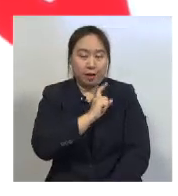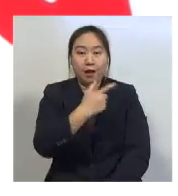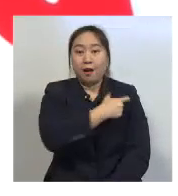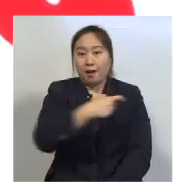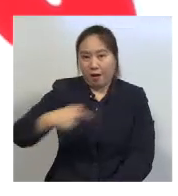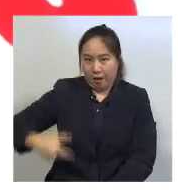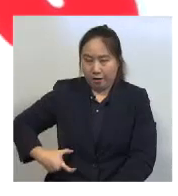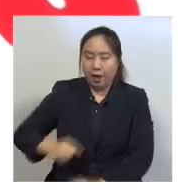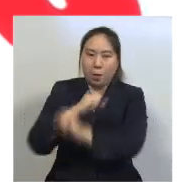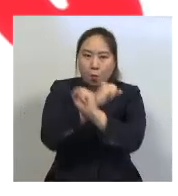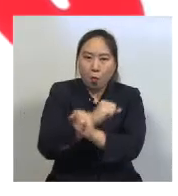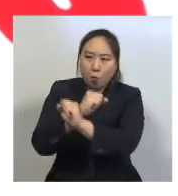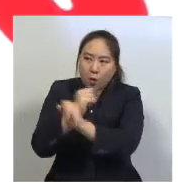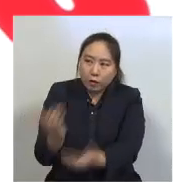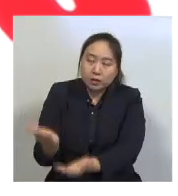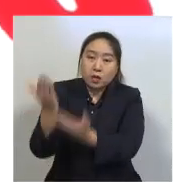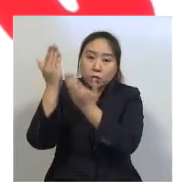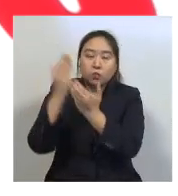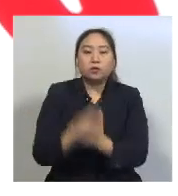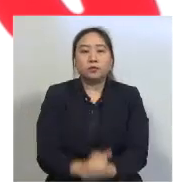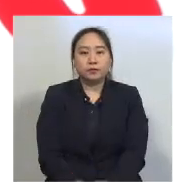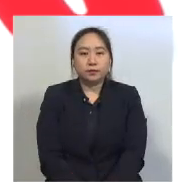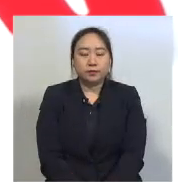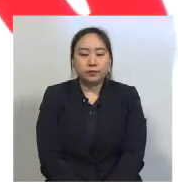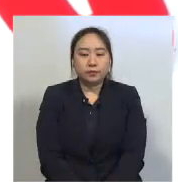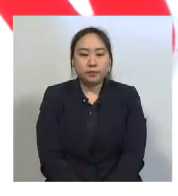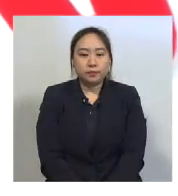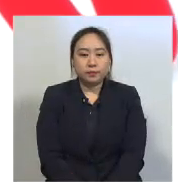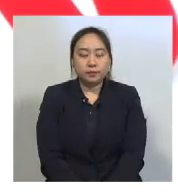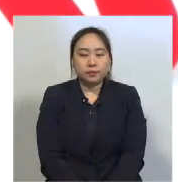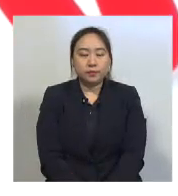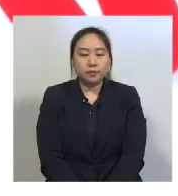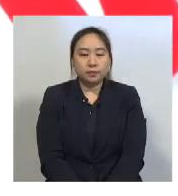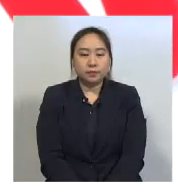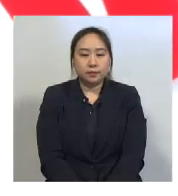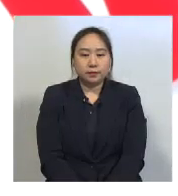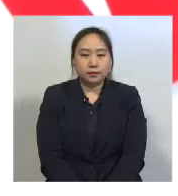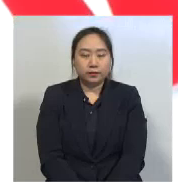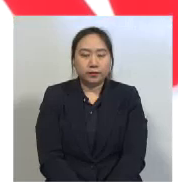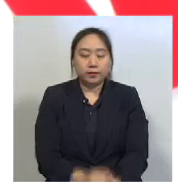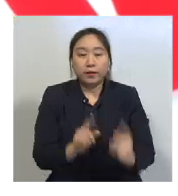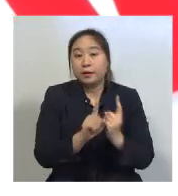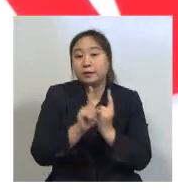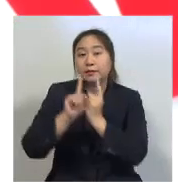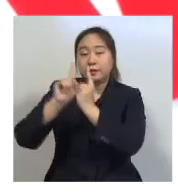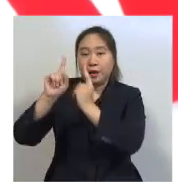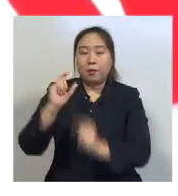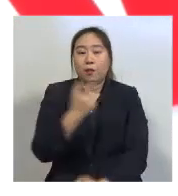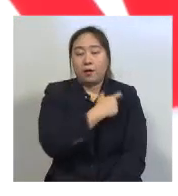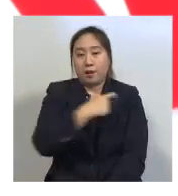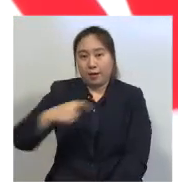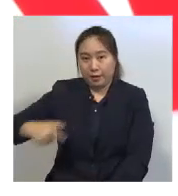ริย์และจะเดินรอยตามเบื้องพระยุคลบาทสมเด็จพระเจ้